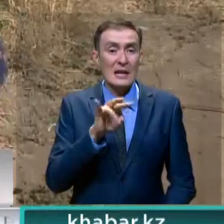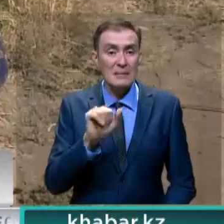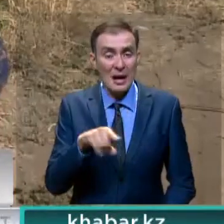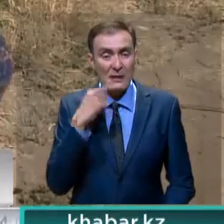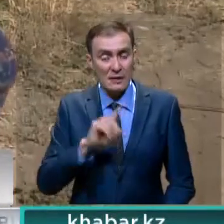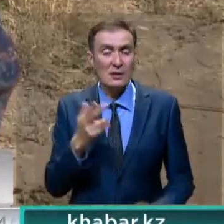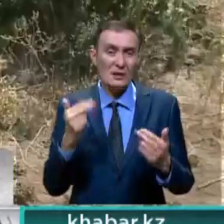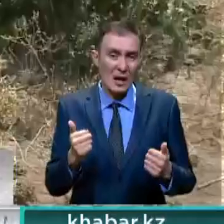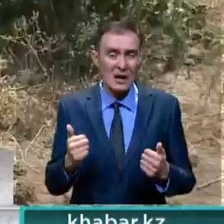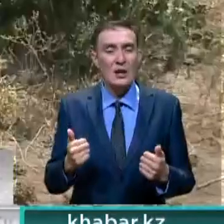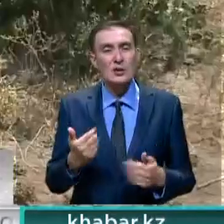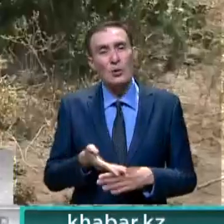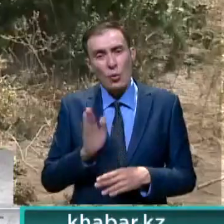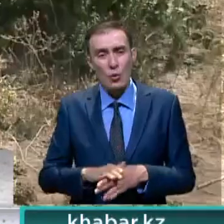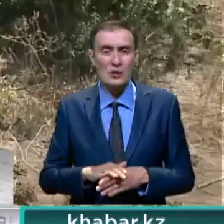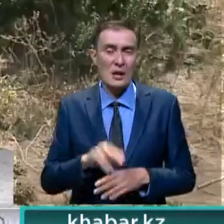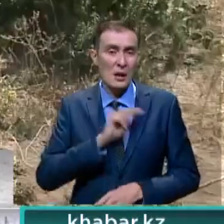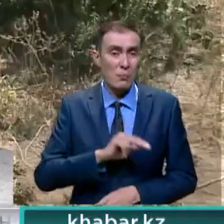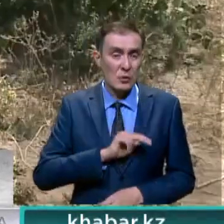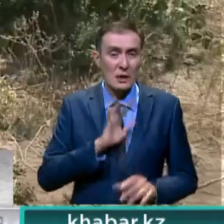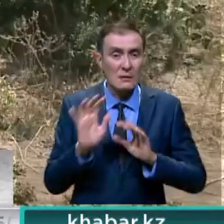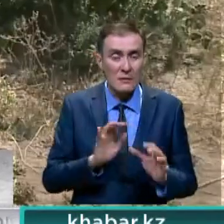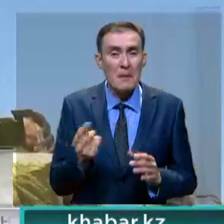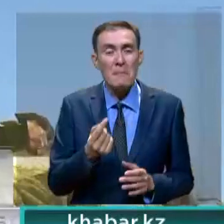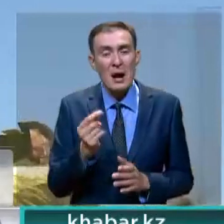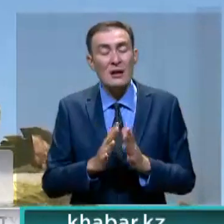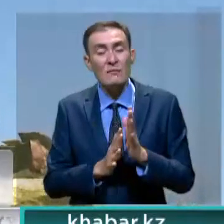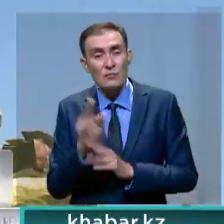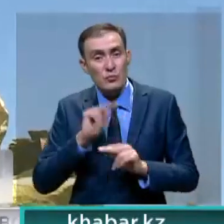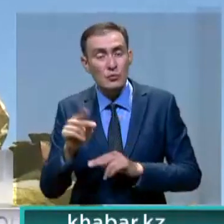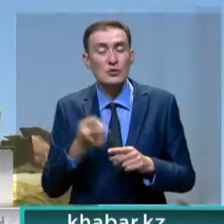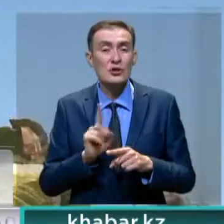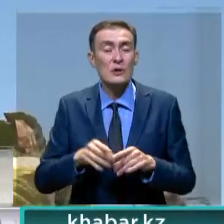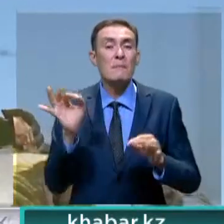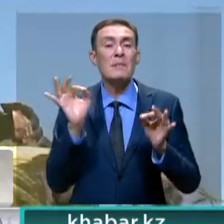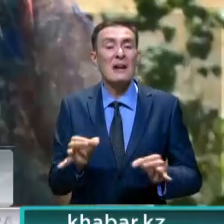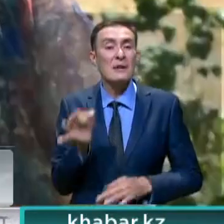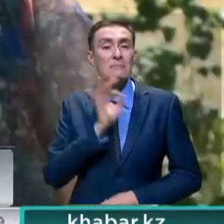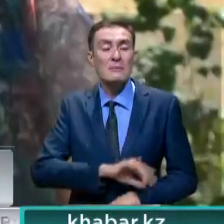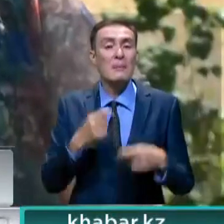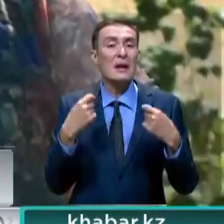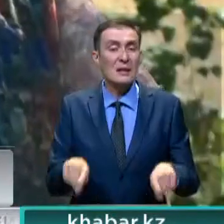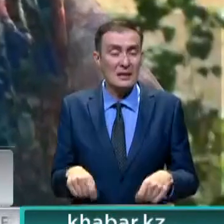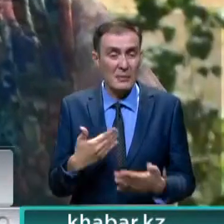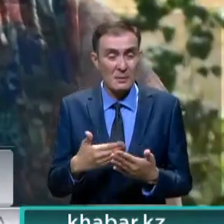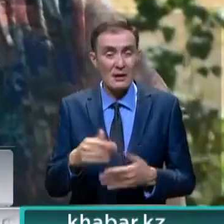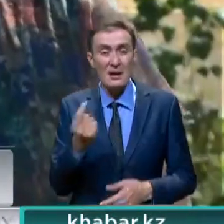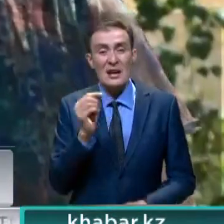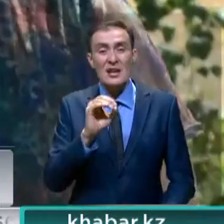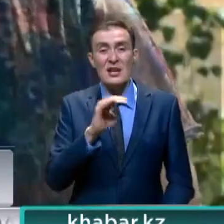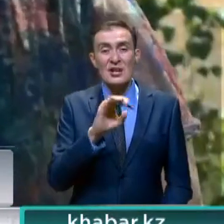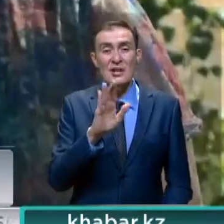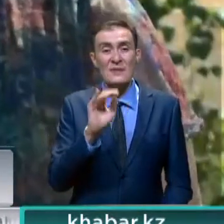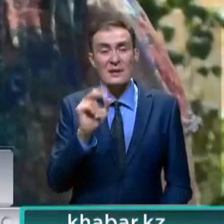признается, хлопотно это дело возиться с ягодой. Мало вырастить, нужно знать, как выгодно продать. Ежевика как-то